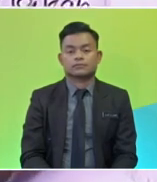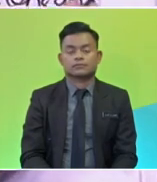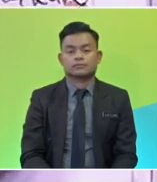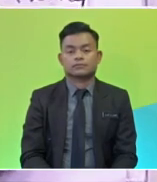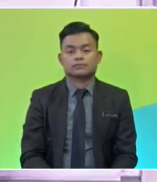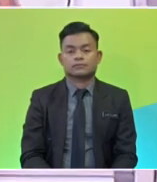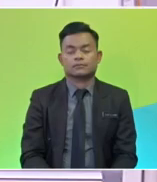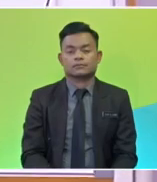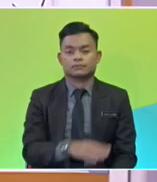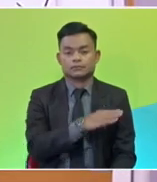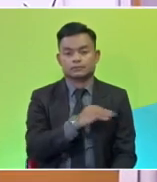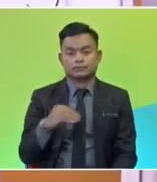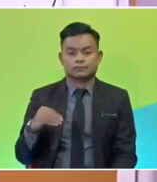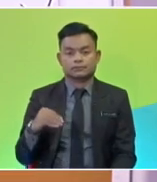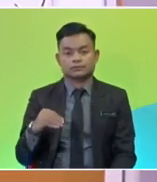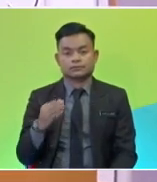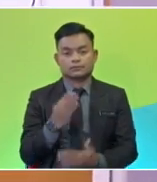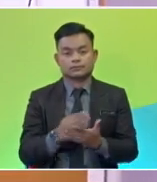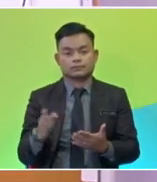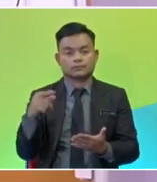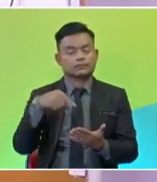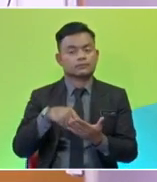dan di bagian sini adalah tulang